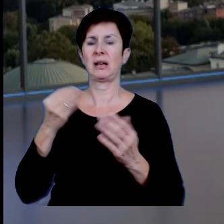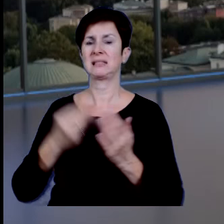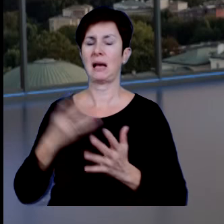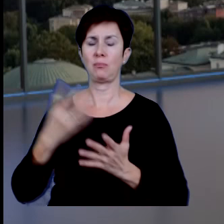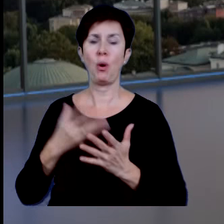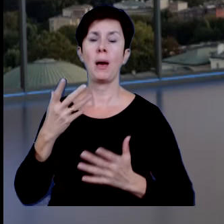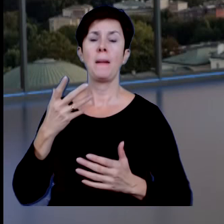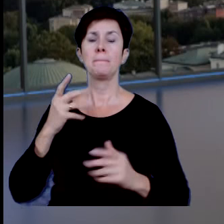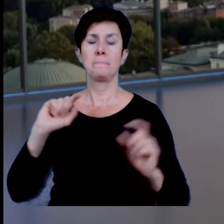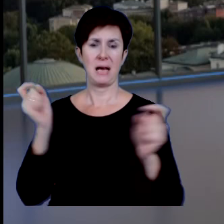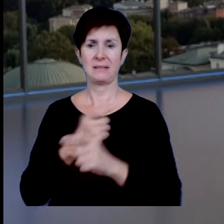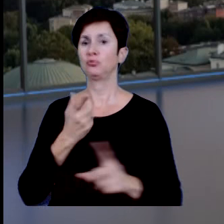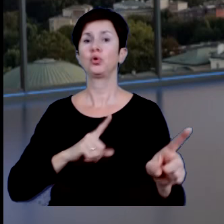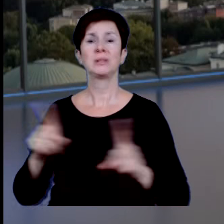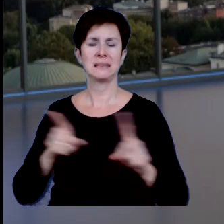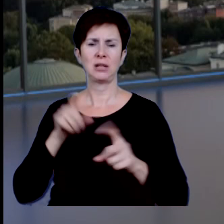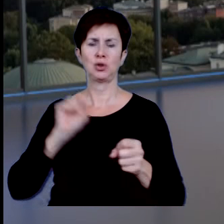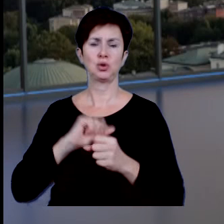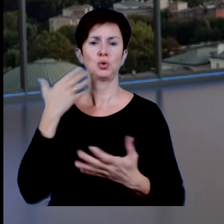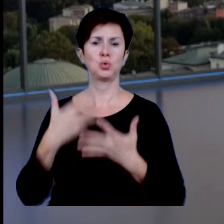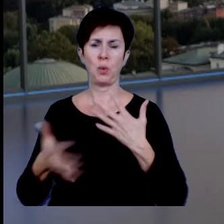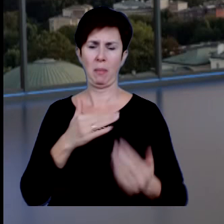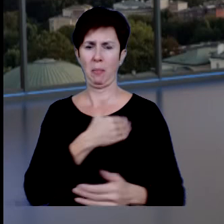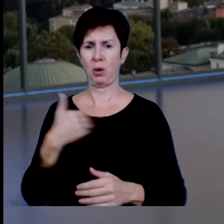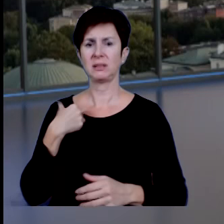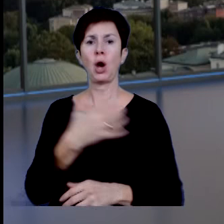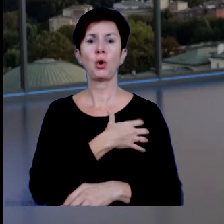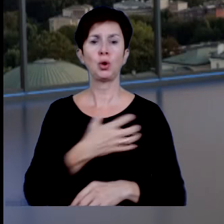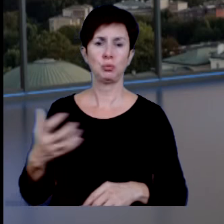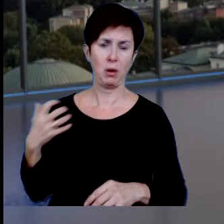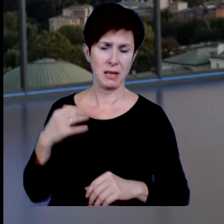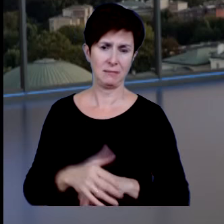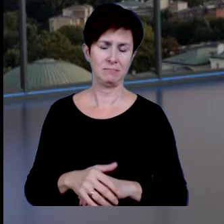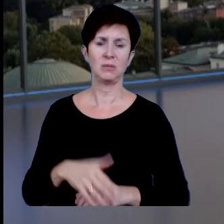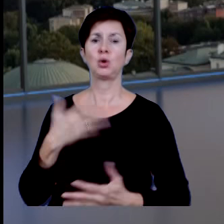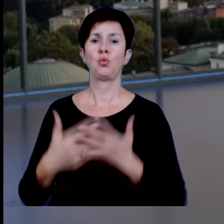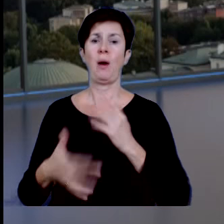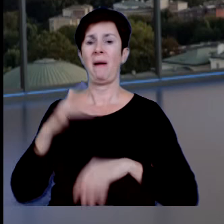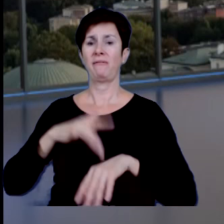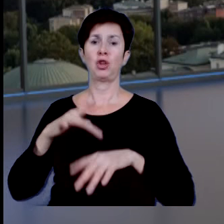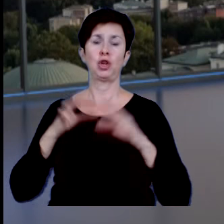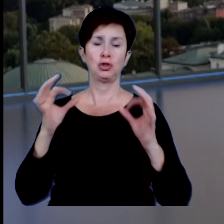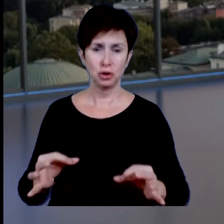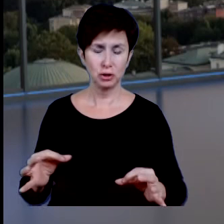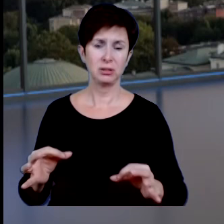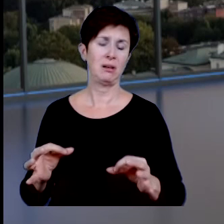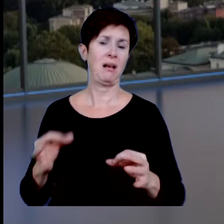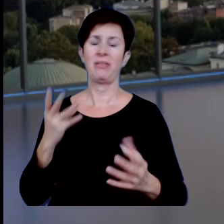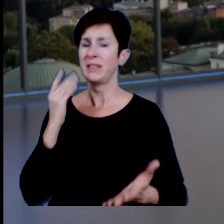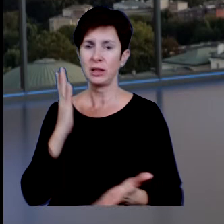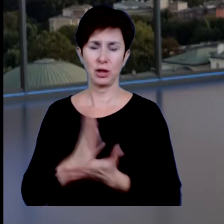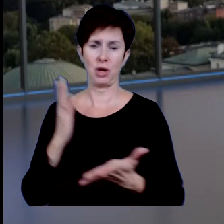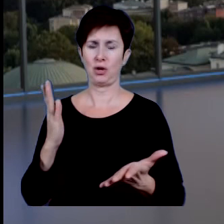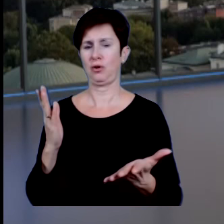oznacza? To oznacza osłabienie polskiej gospodarki. Nie tylko słabsze wyniki dziś, bo tam są, no nie chcę użyć słowa